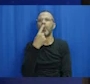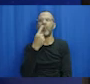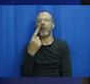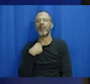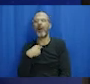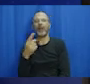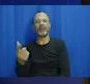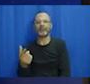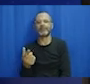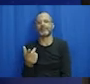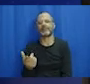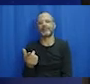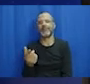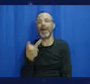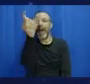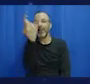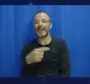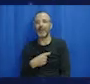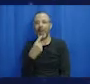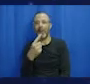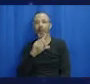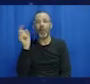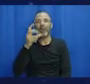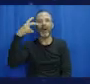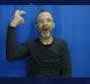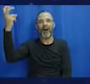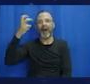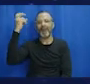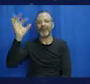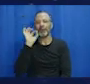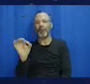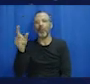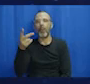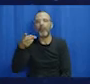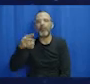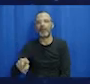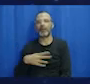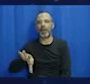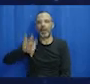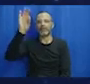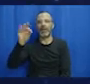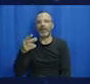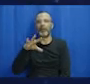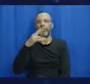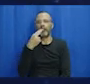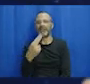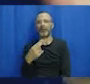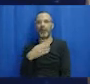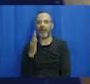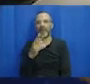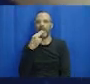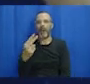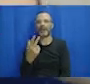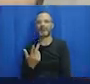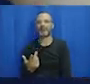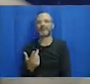مدينه الطيبه صباح يوم العيد. الرجل الذي قال كل عربي العربي الجيد هو عربي ميت، هو بدي لك كل حلول. لا بس انا غير